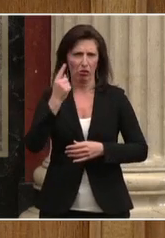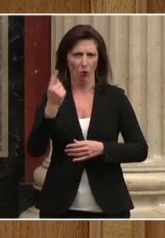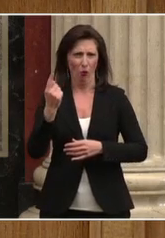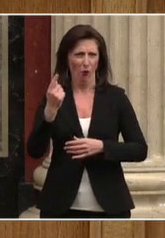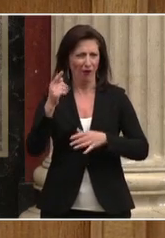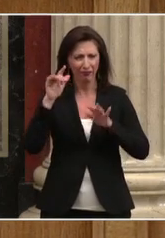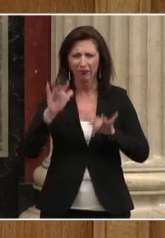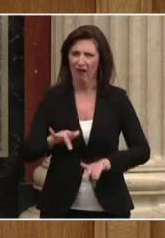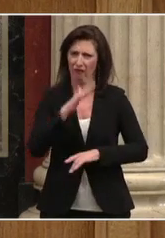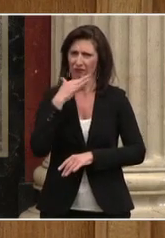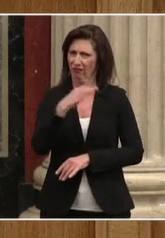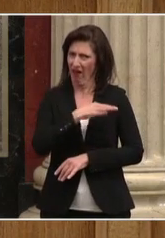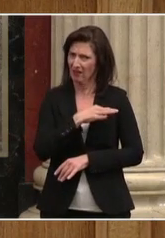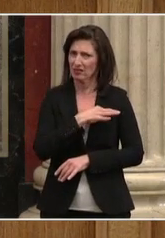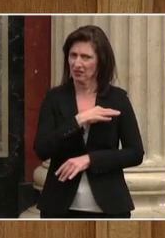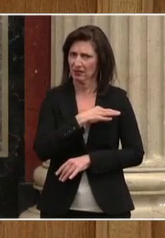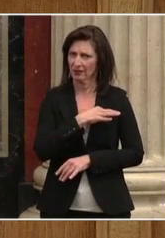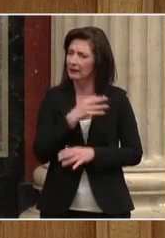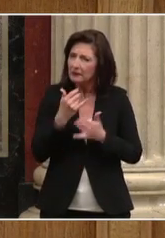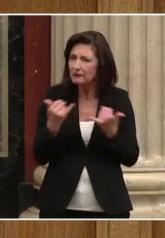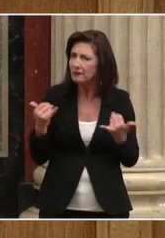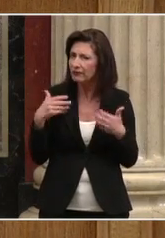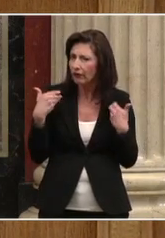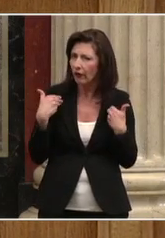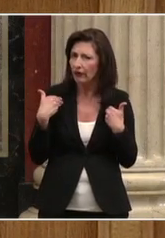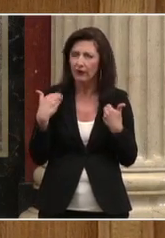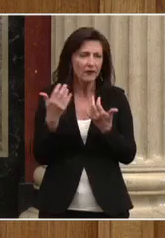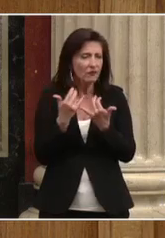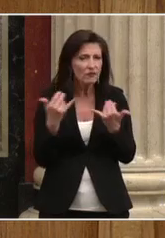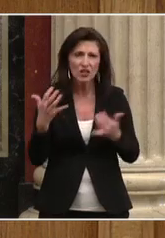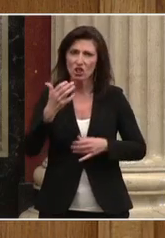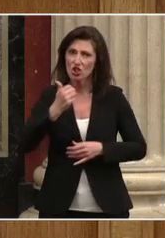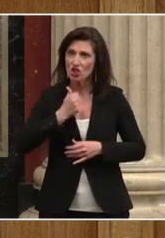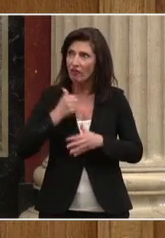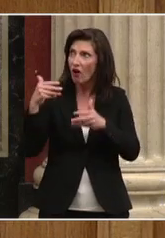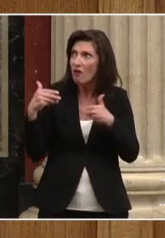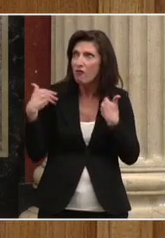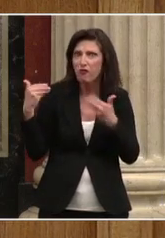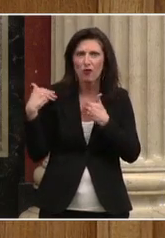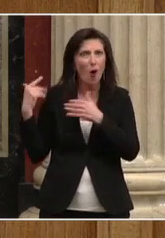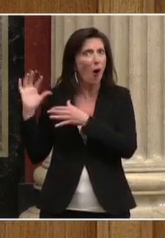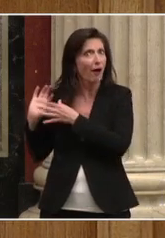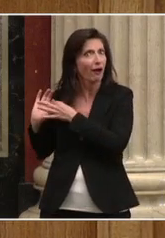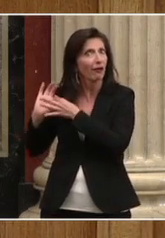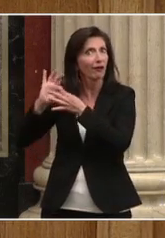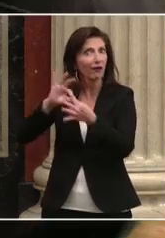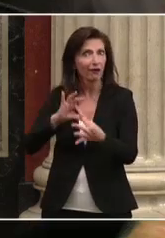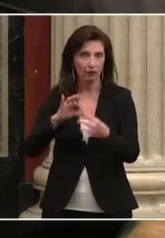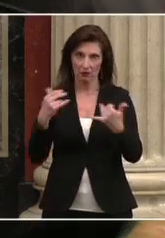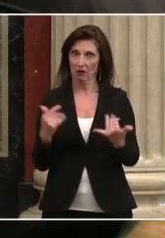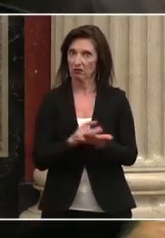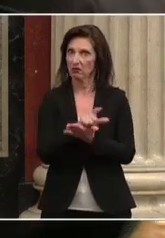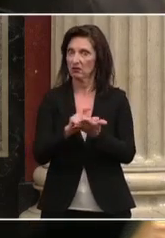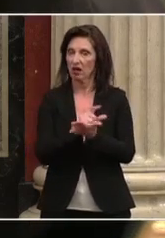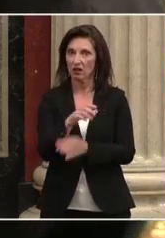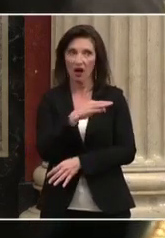Ängste. Also, wie nehmen wir die Freude mit herüber in diese Zeit der Ängste?